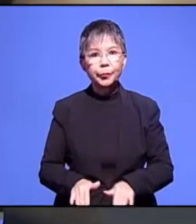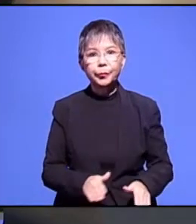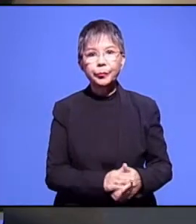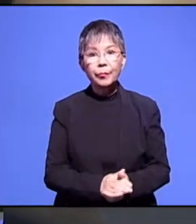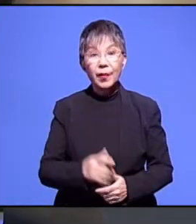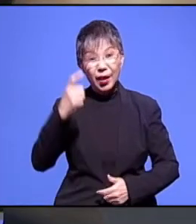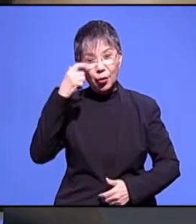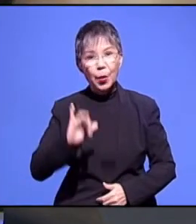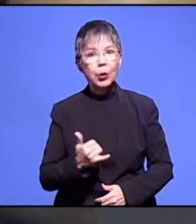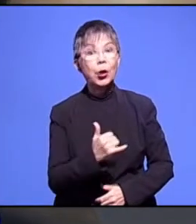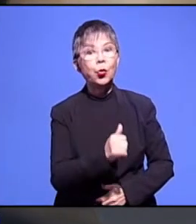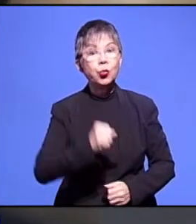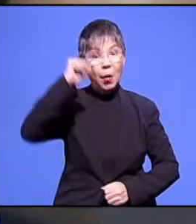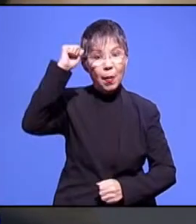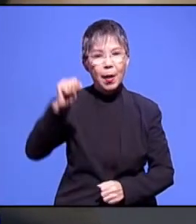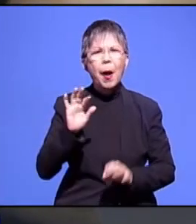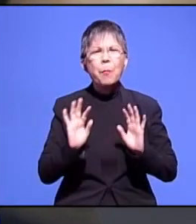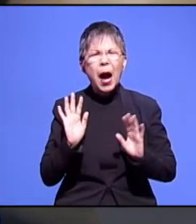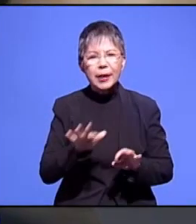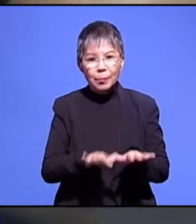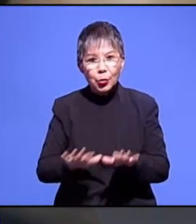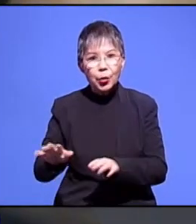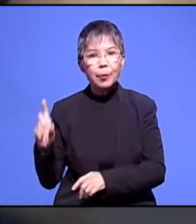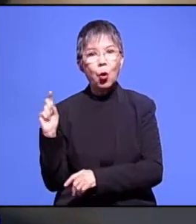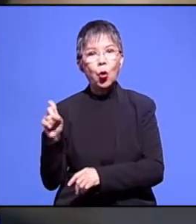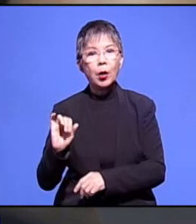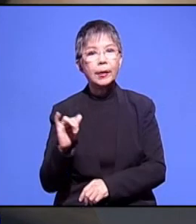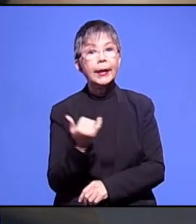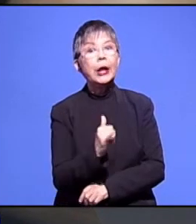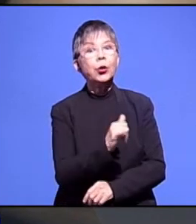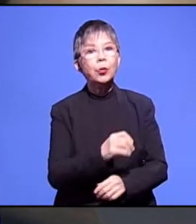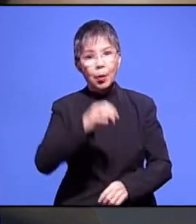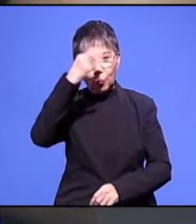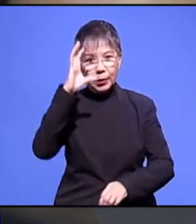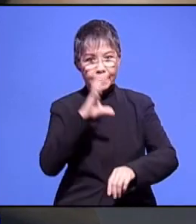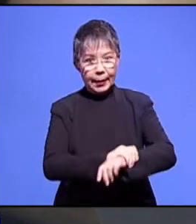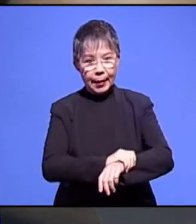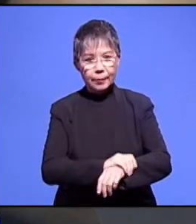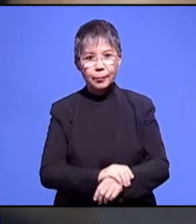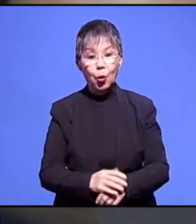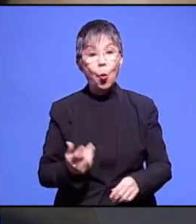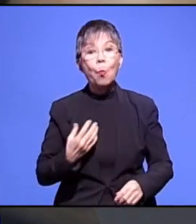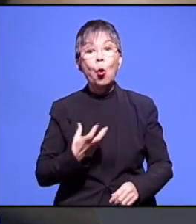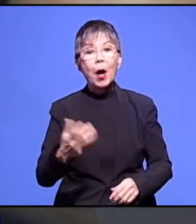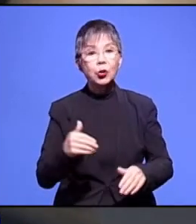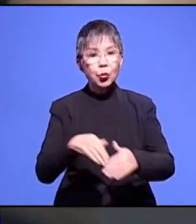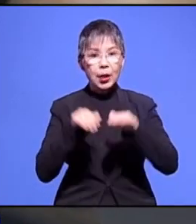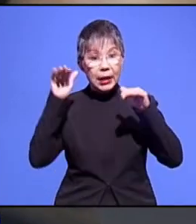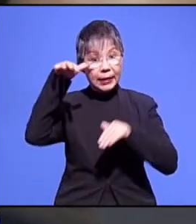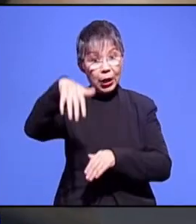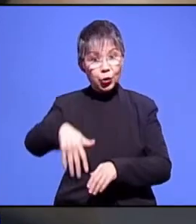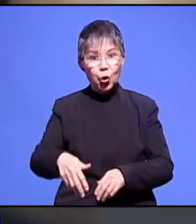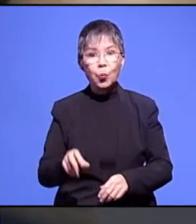yang diduga akan mengikuti aksi unjukrasa belasan pelajar di Bogor Jawa Barat ditahan Satgas pelajar saat hendak masuk stasiun Bogor